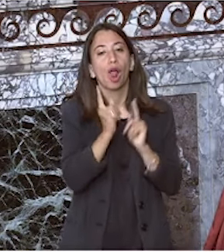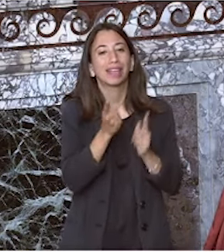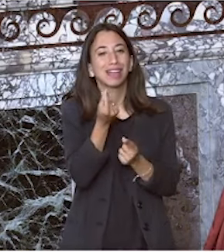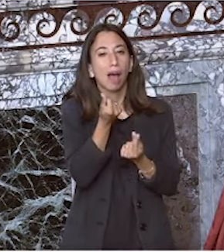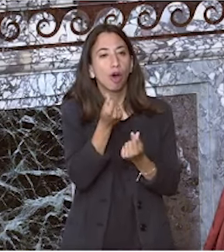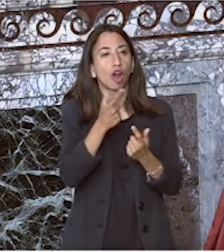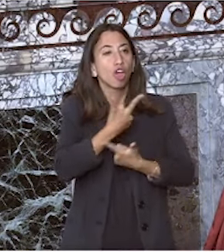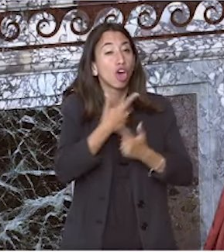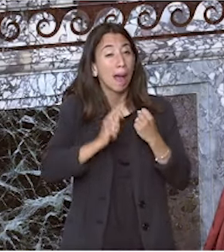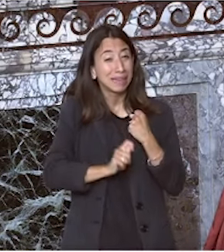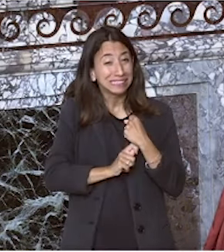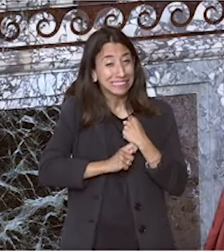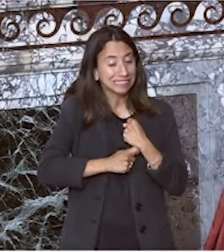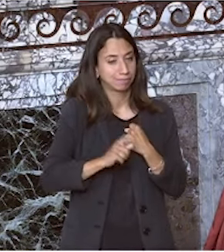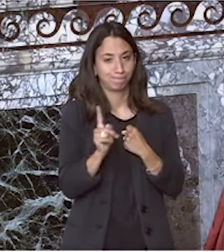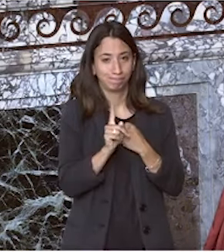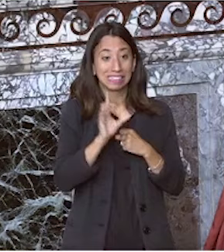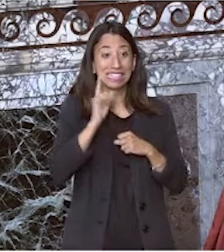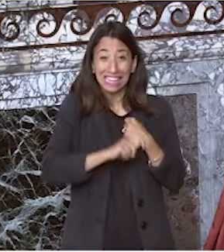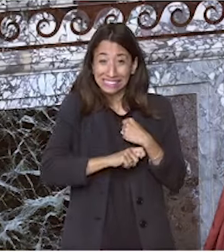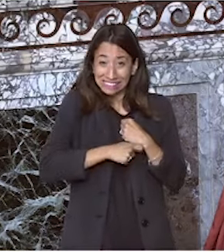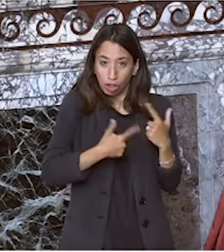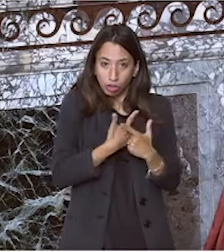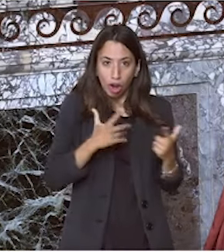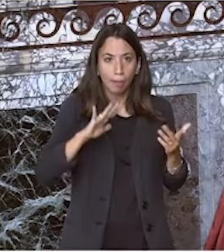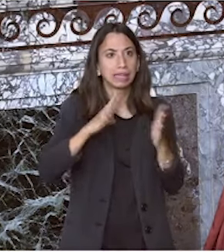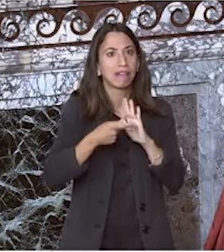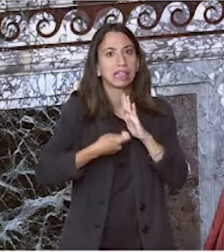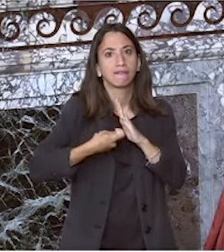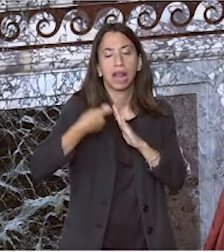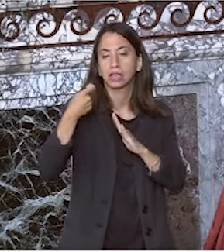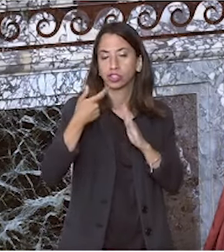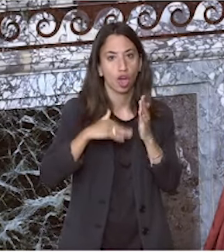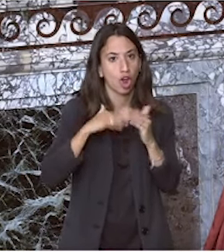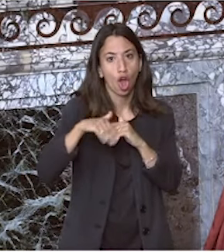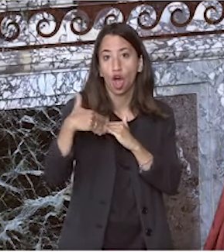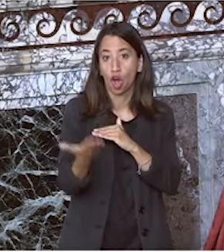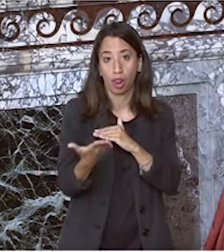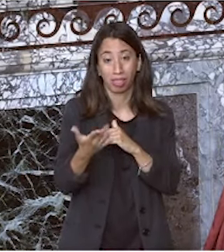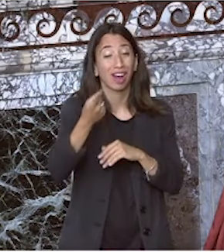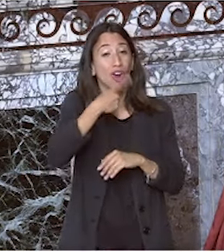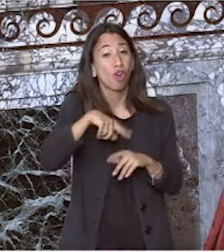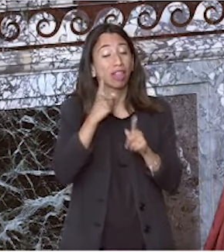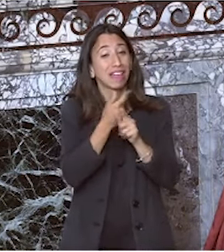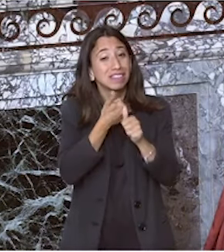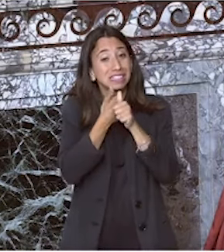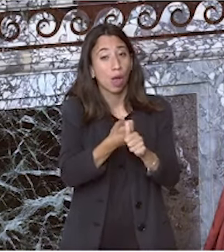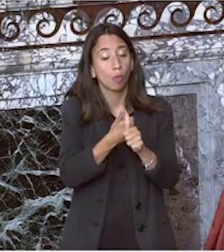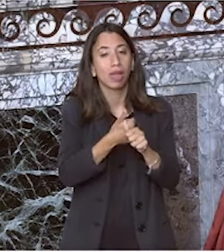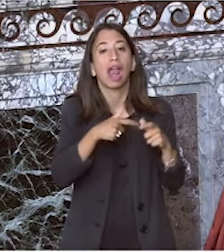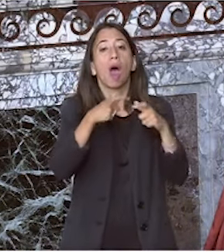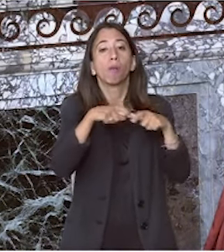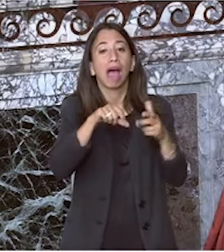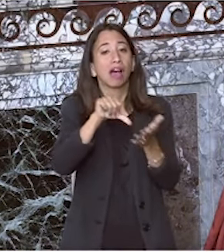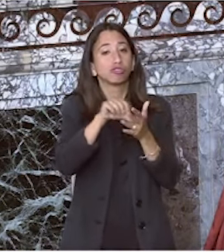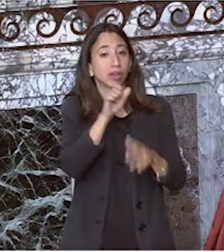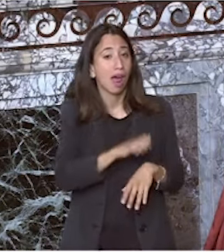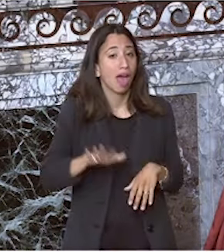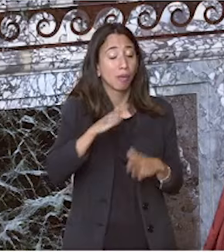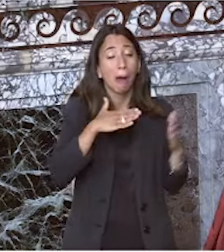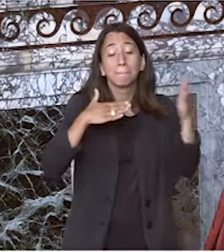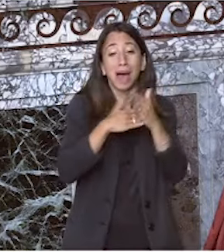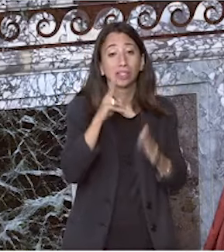restrittiva, spingendo l'inflazione al di sotto dell'obiettivo simmetrico della Banca Centrale Europea, il 2%.